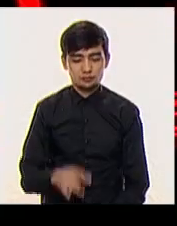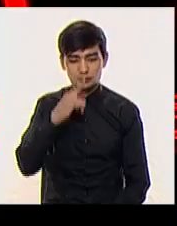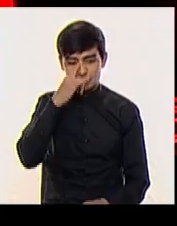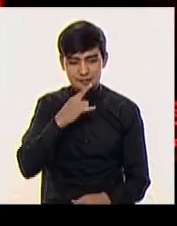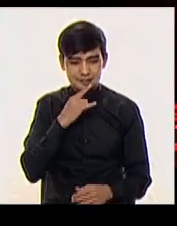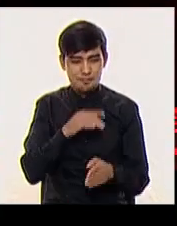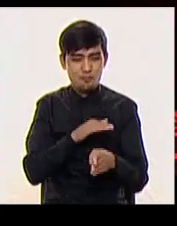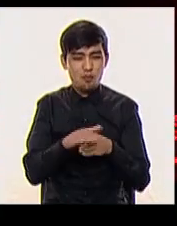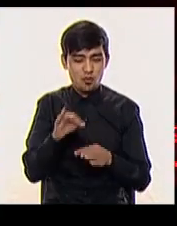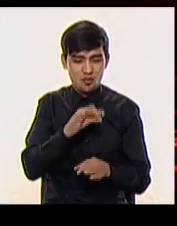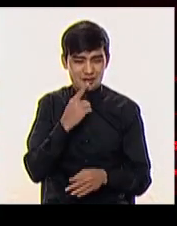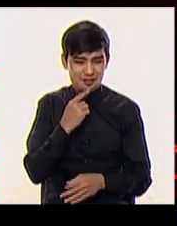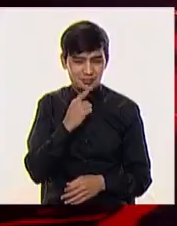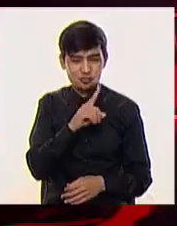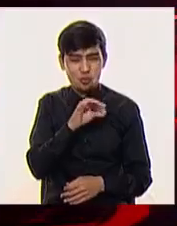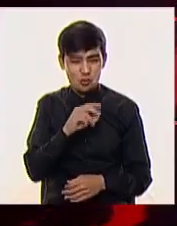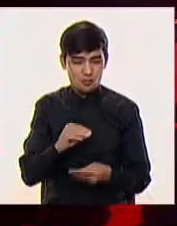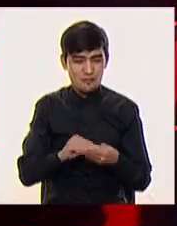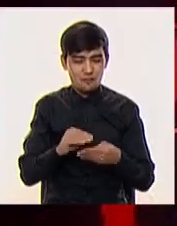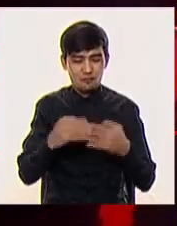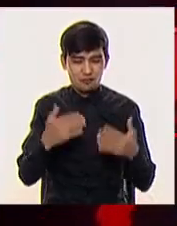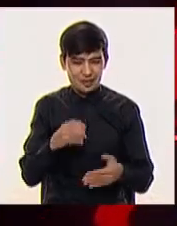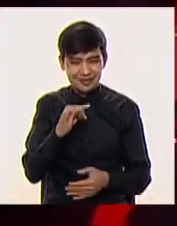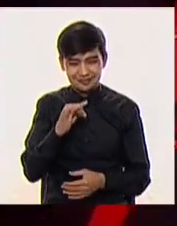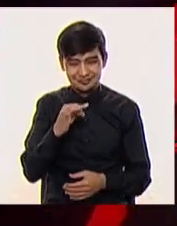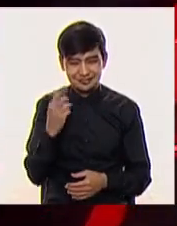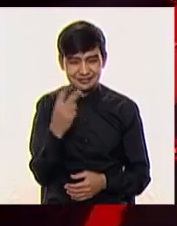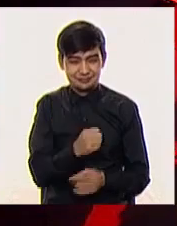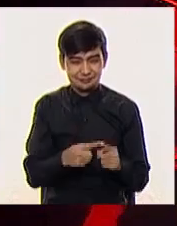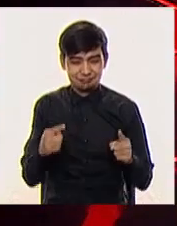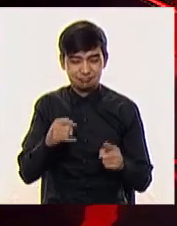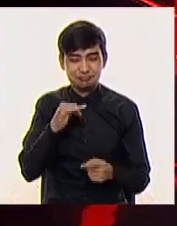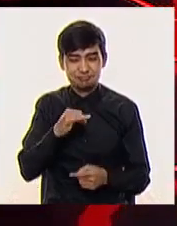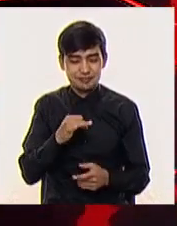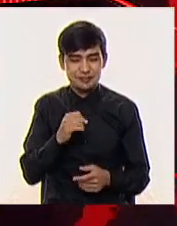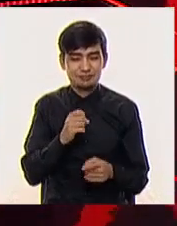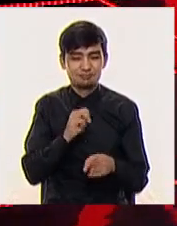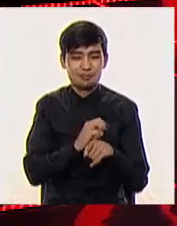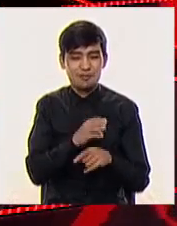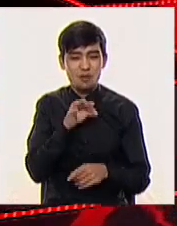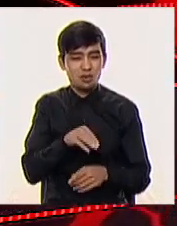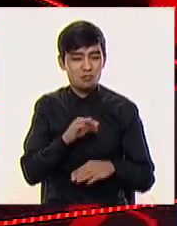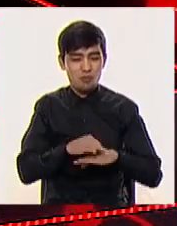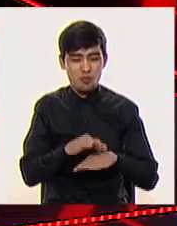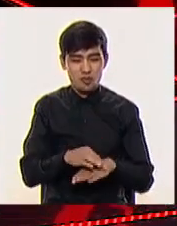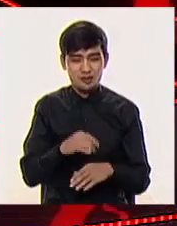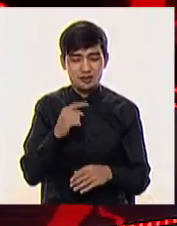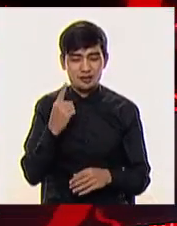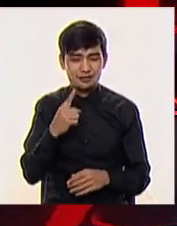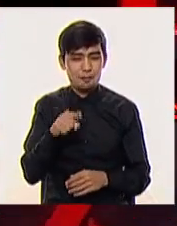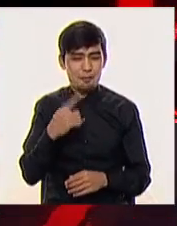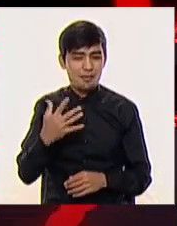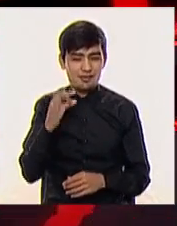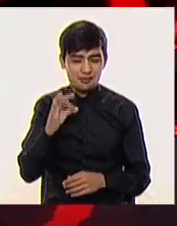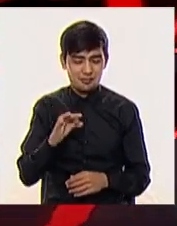Қазақстан толығымен қызыл аймаққа қайта кірді. Елде екі аптаның ішінде коронавируспен ауырғандар саны 1,5 есеге артқан.